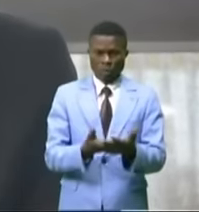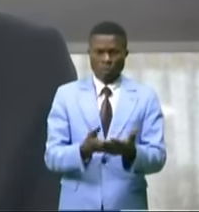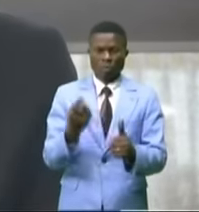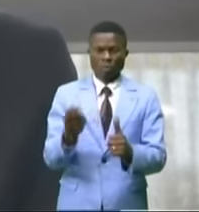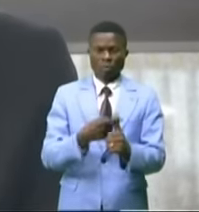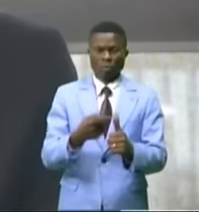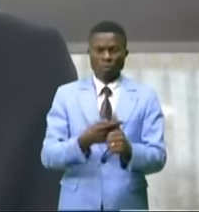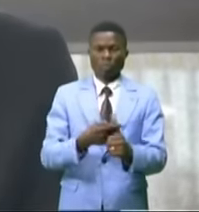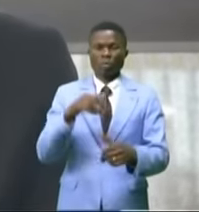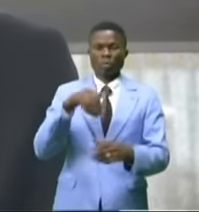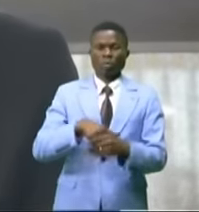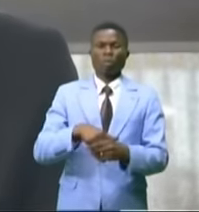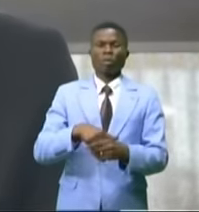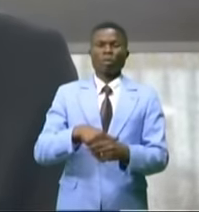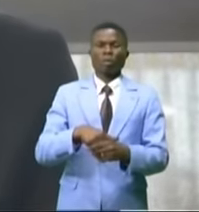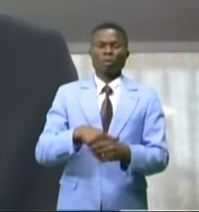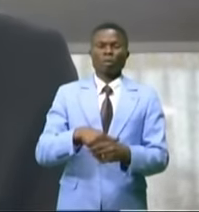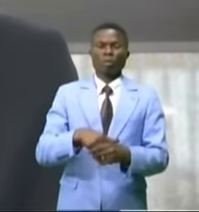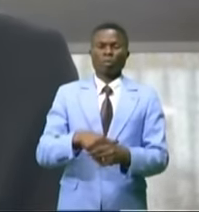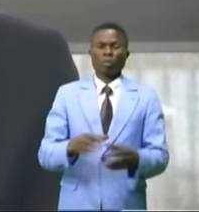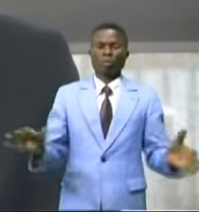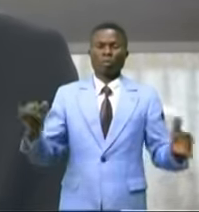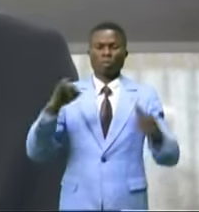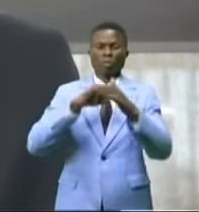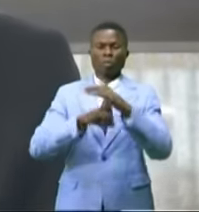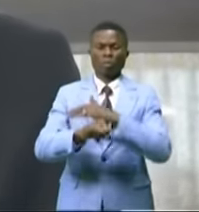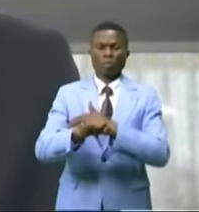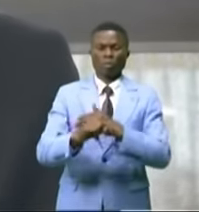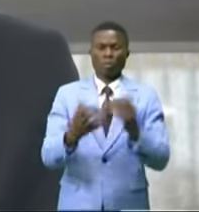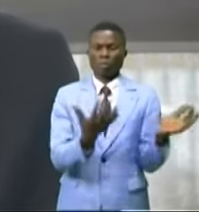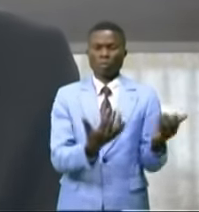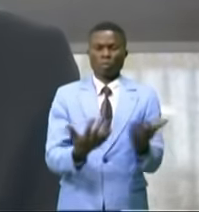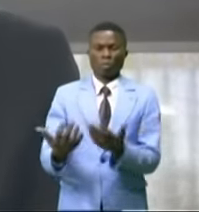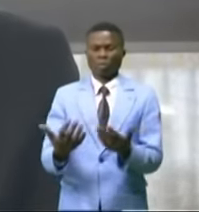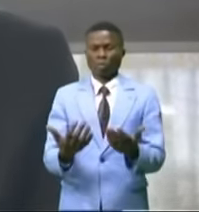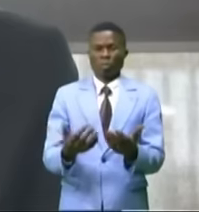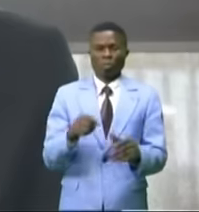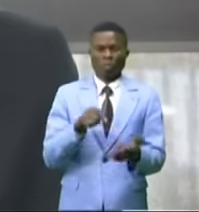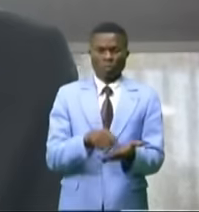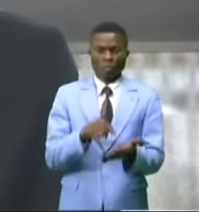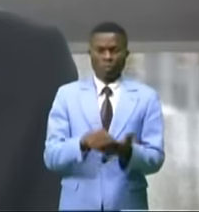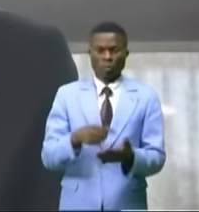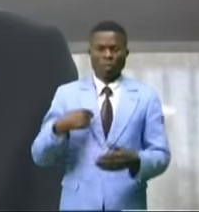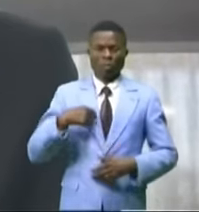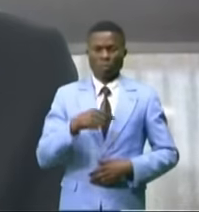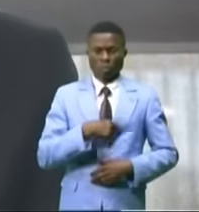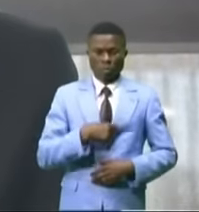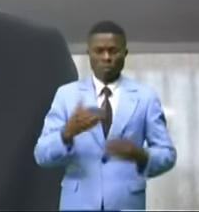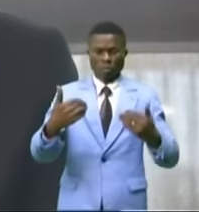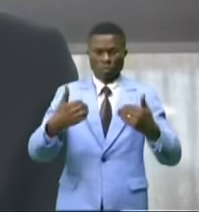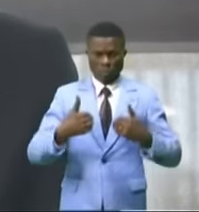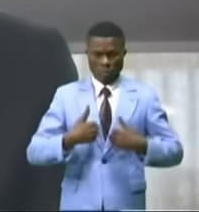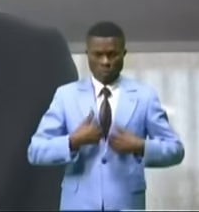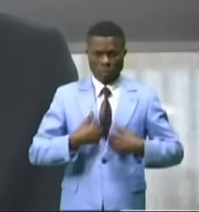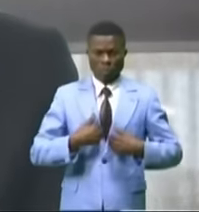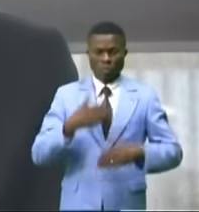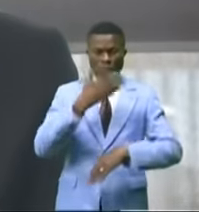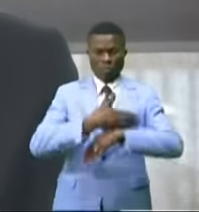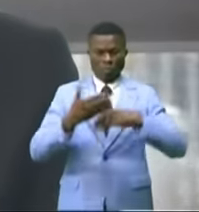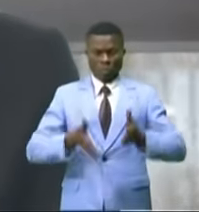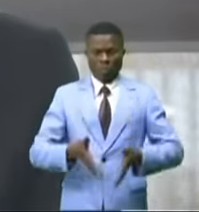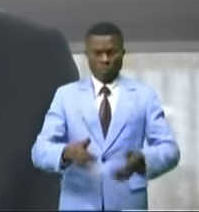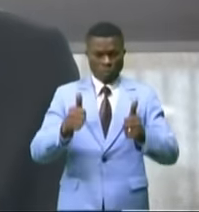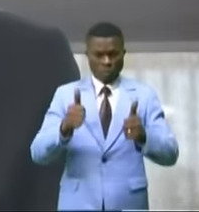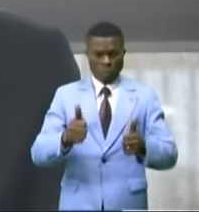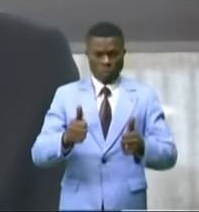notamment à travers l'inclusion numérique sur laquelle, une fois que nous allons avoir ces infrastructures routières, ils